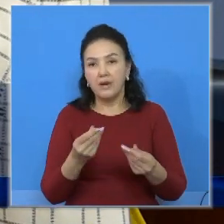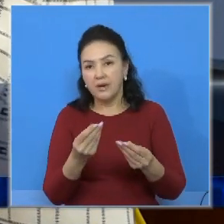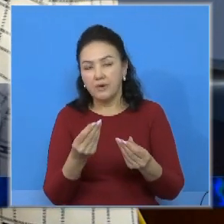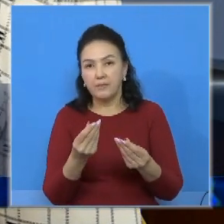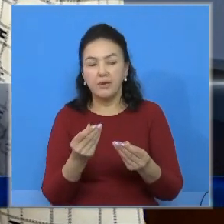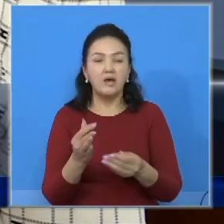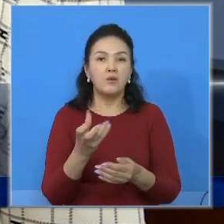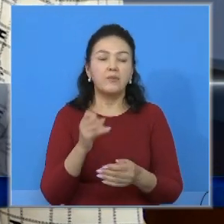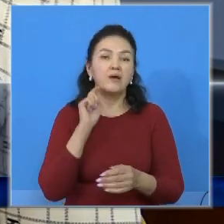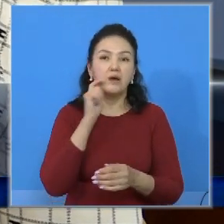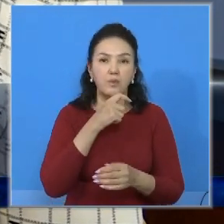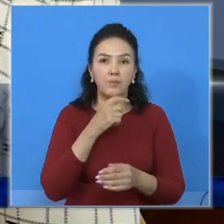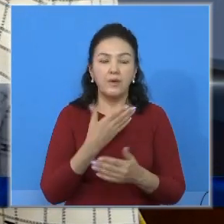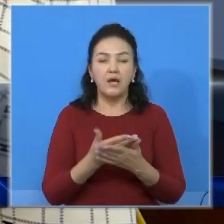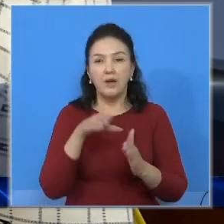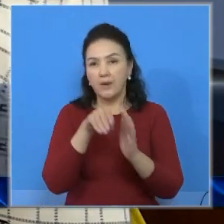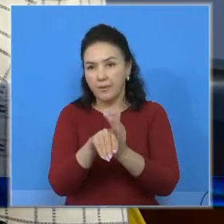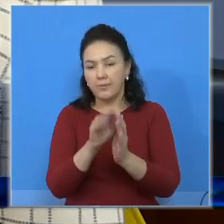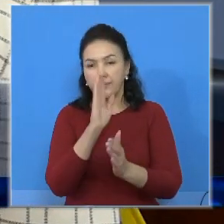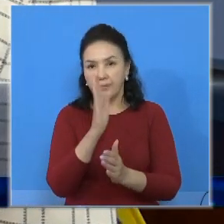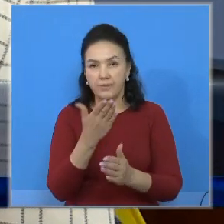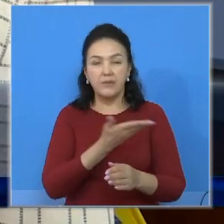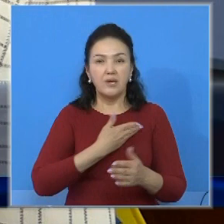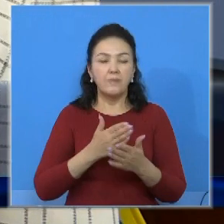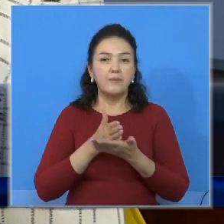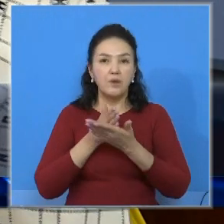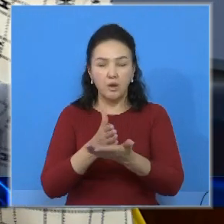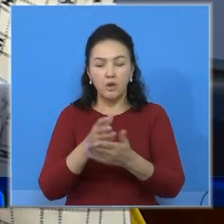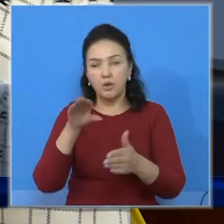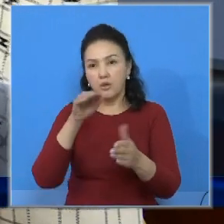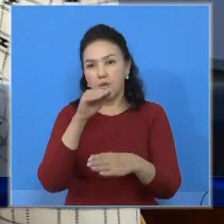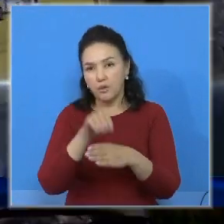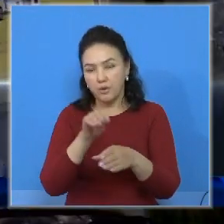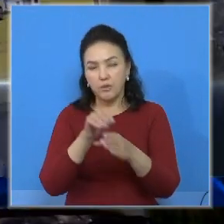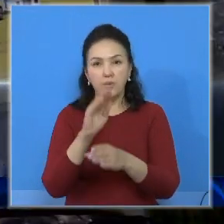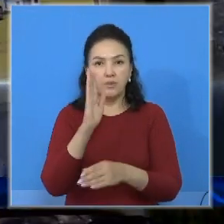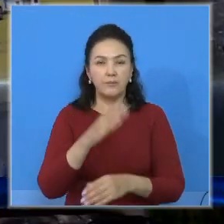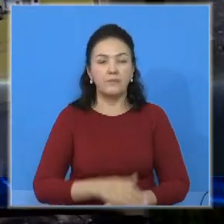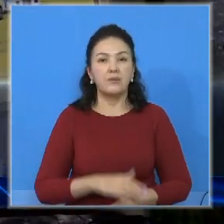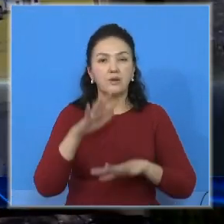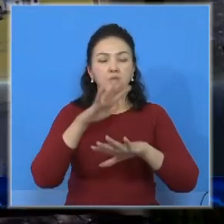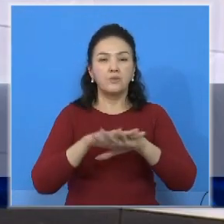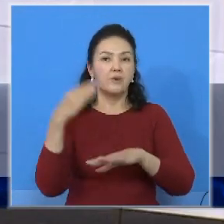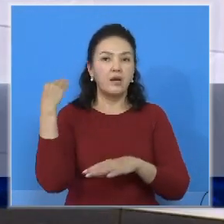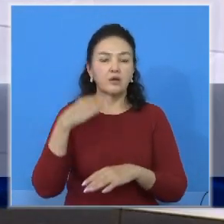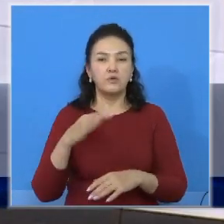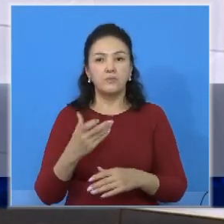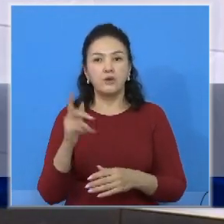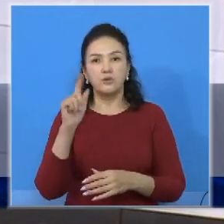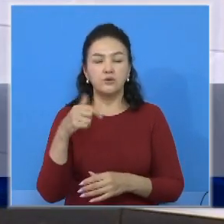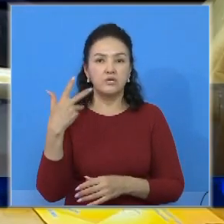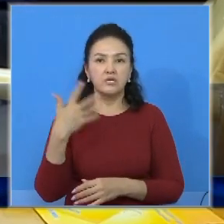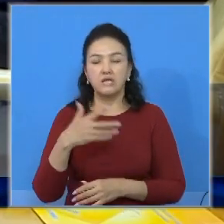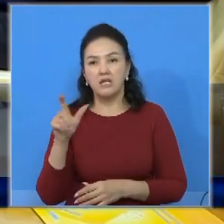қаржыландыруымыз аймақ экономикасына оң әсерін тигізеді. Біз тікелей үлес қосудамыз. Нурбанктың Ақтөбе филиалында 100-ден